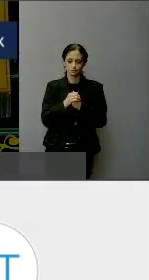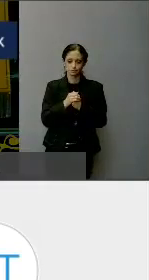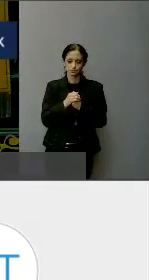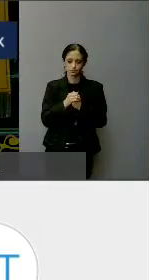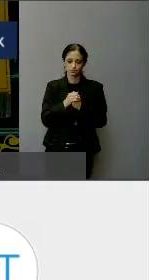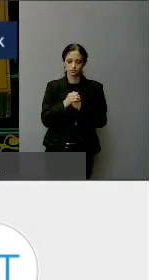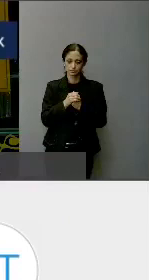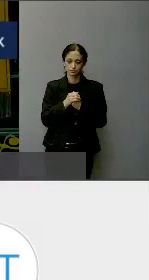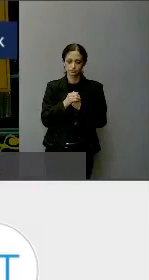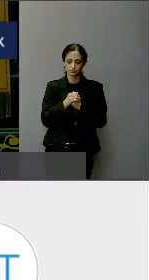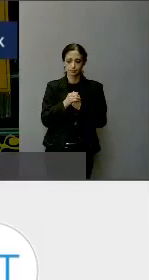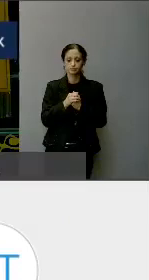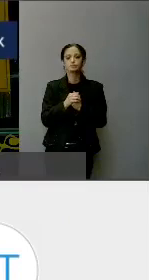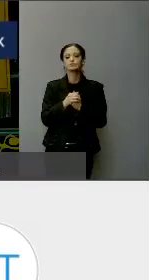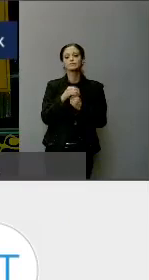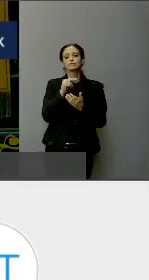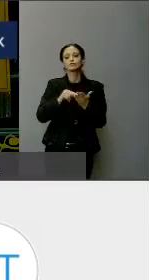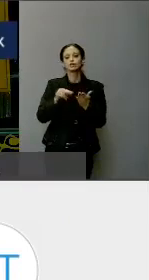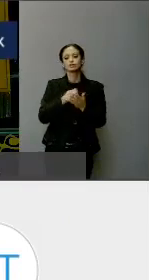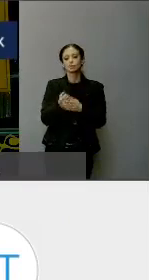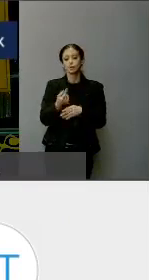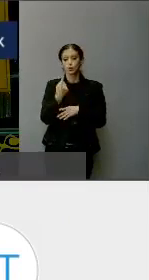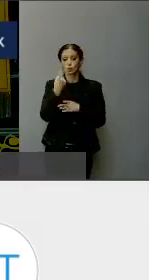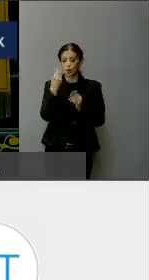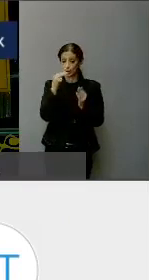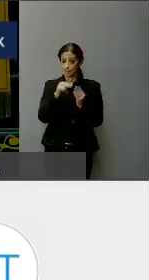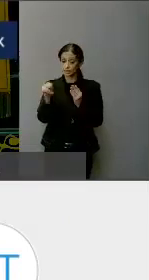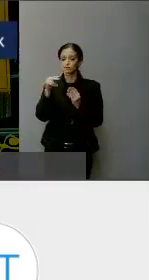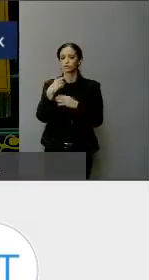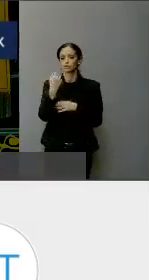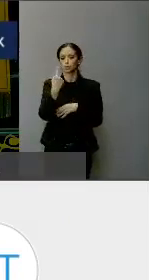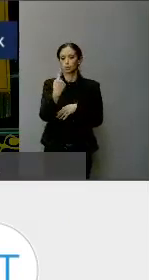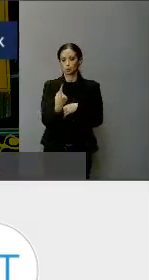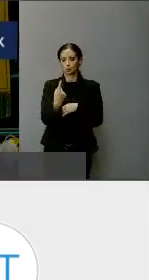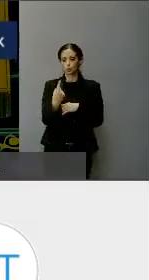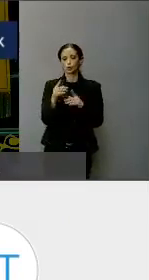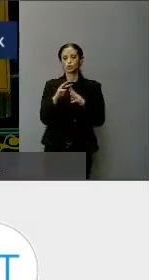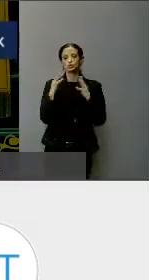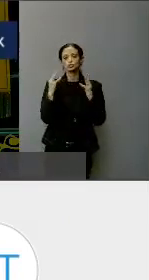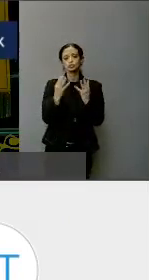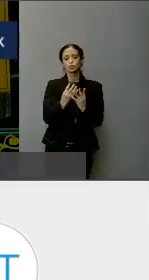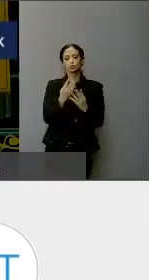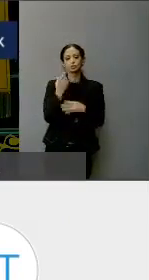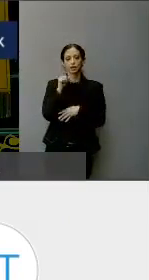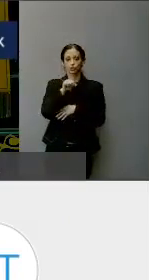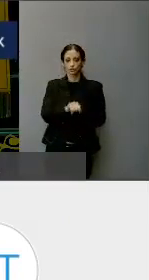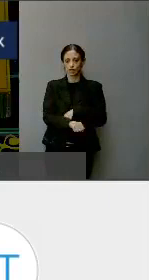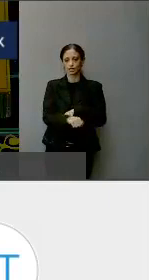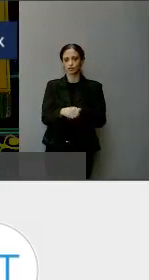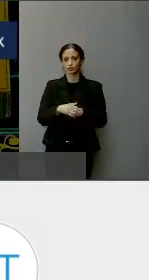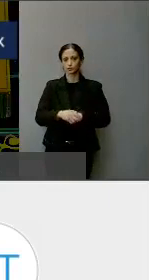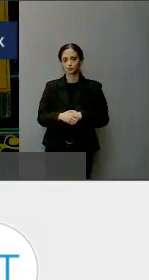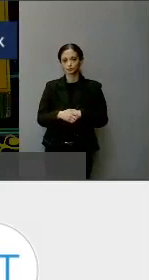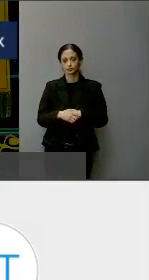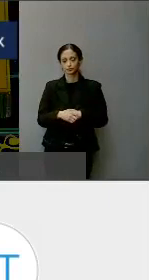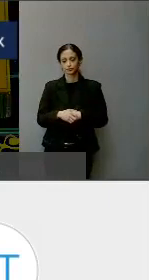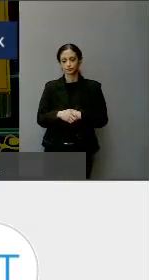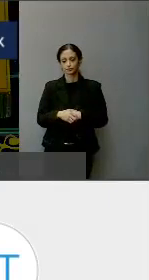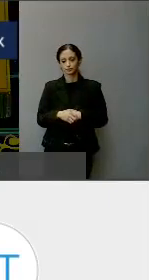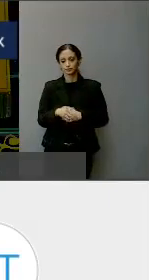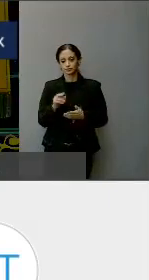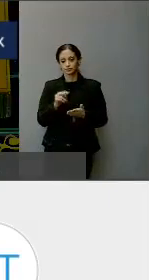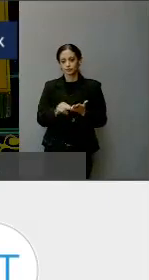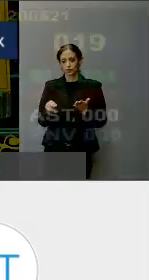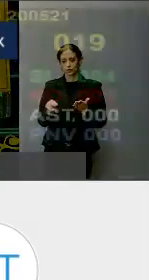il numero 1 emendamento 1 parere della giunta contrario si